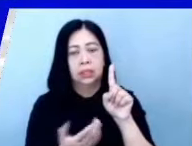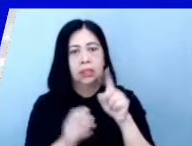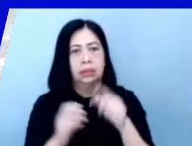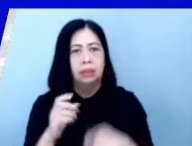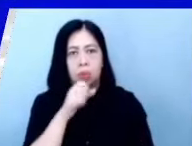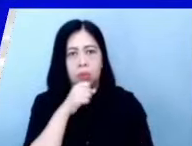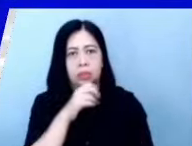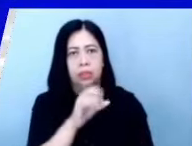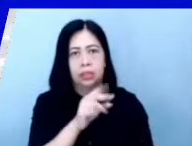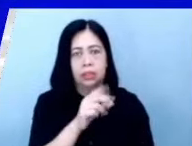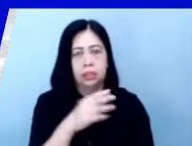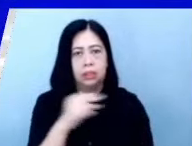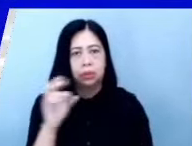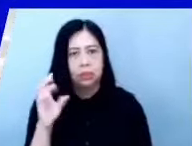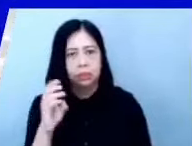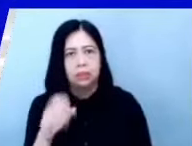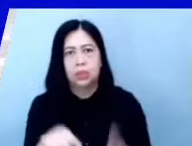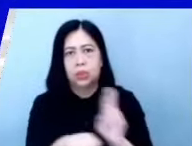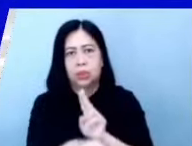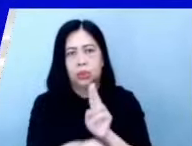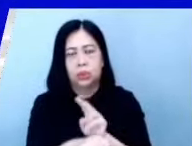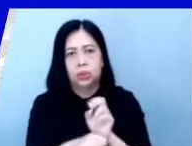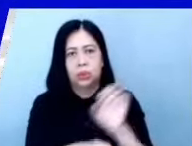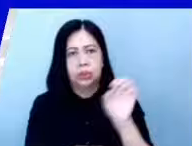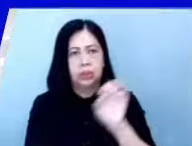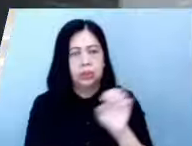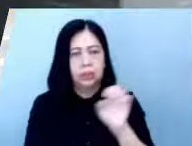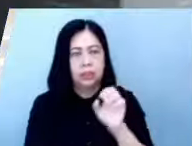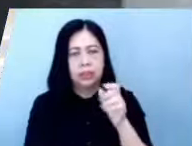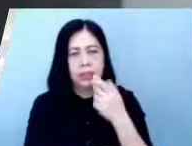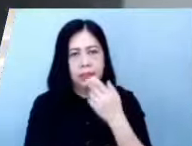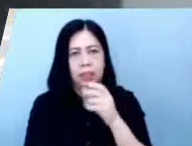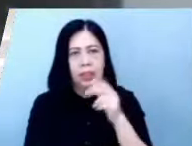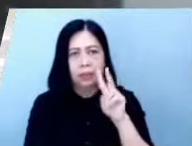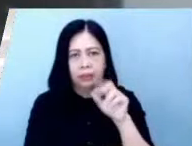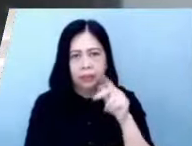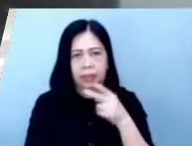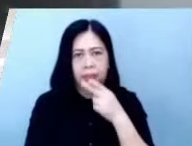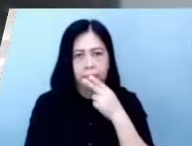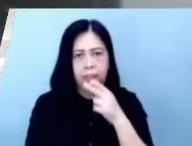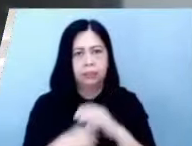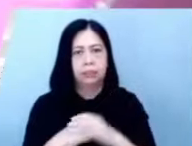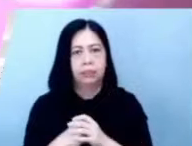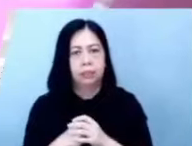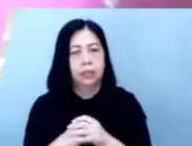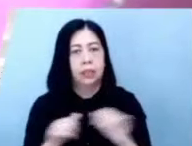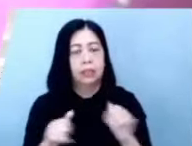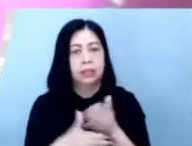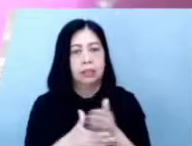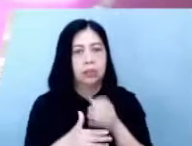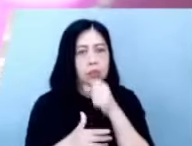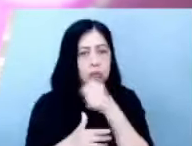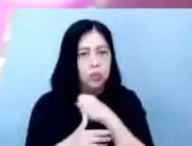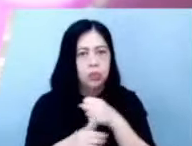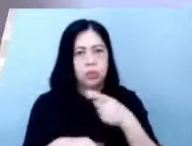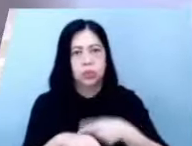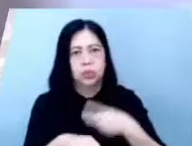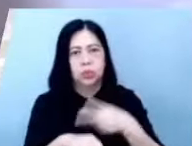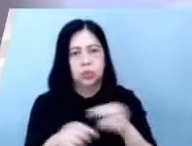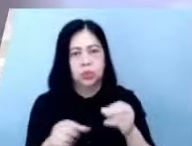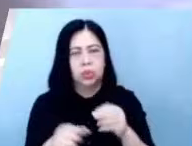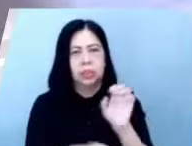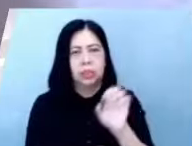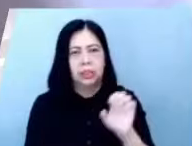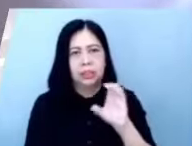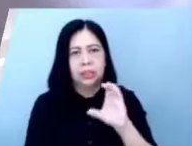ng e-cigarettes ayon sa 2019 Global Youth Tobacco Survey. Sa parehong age group, mahigit doble ang bilang ng mga gumagamit ng e-cigarette noong